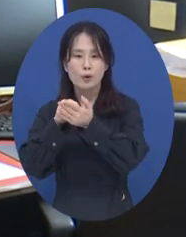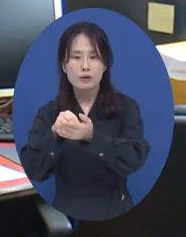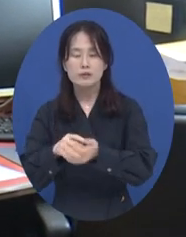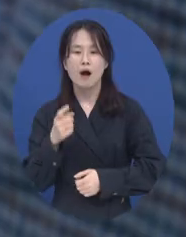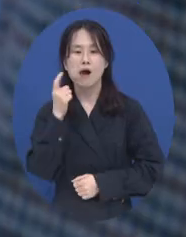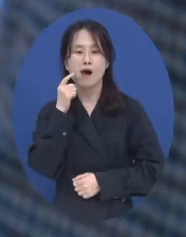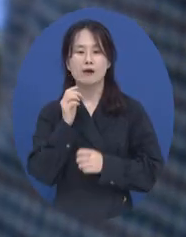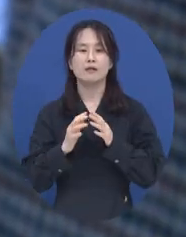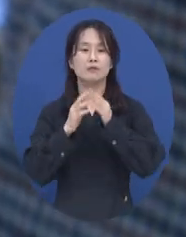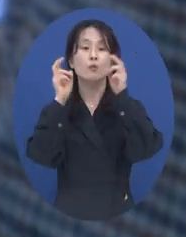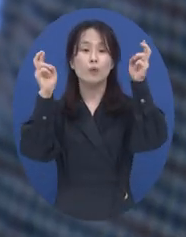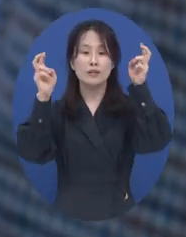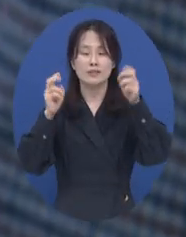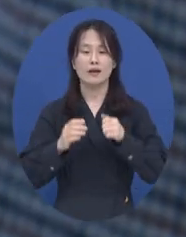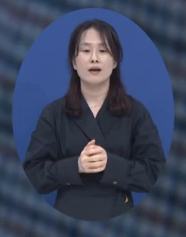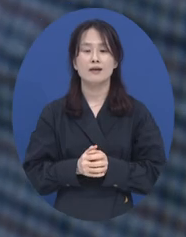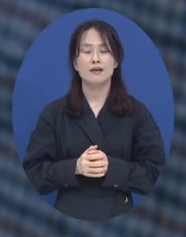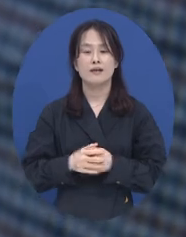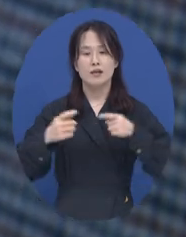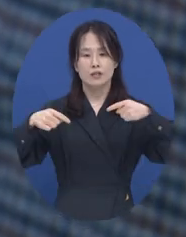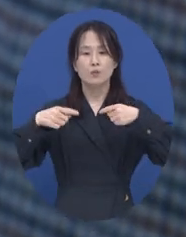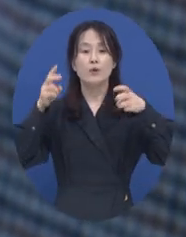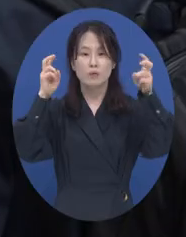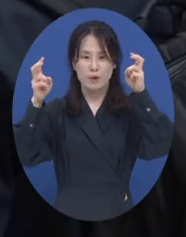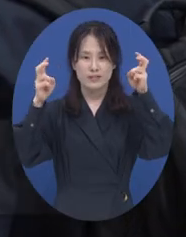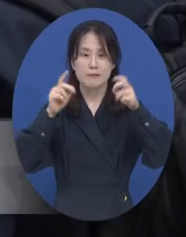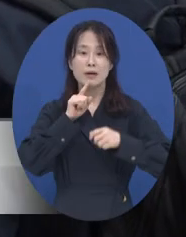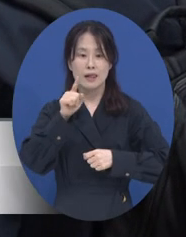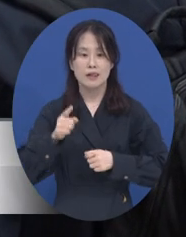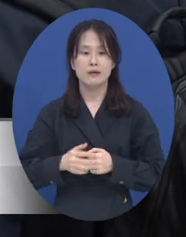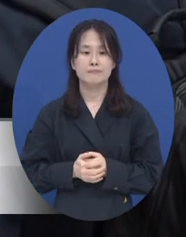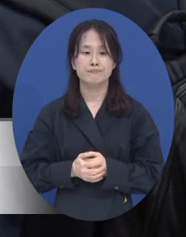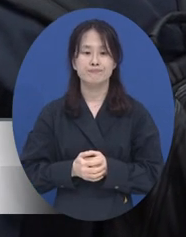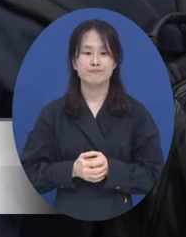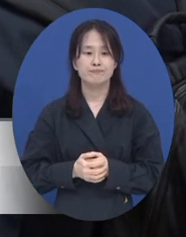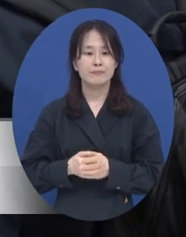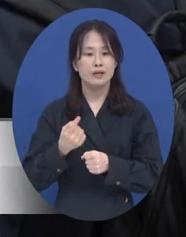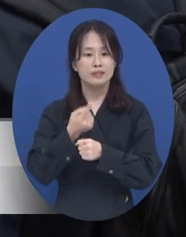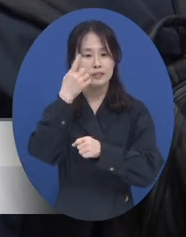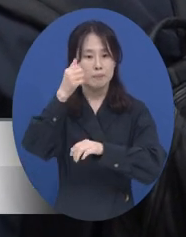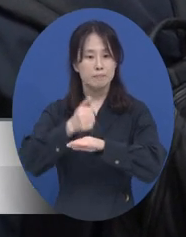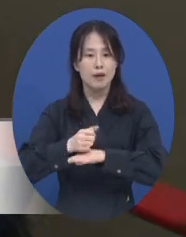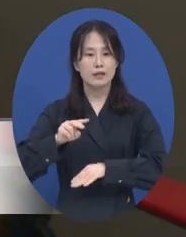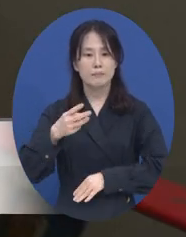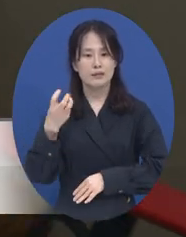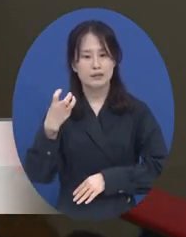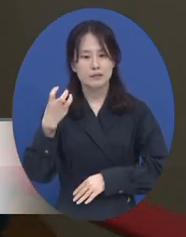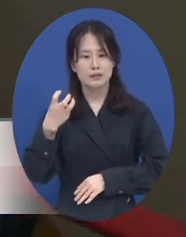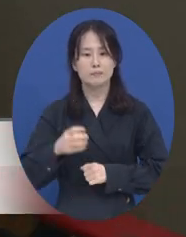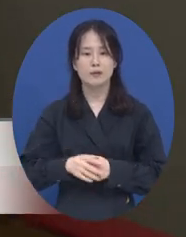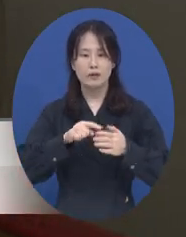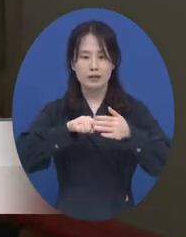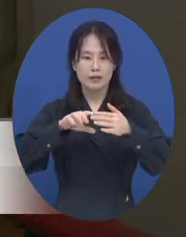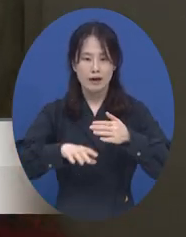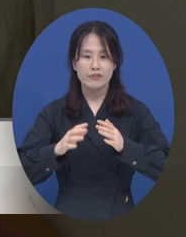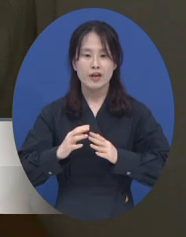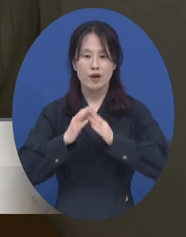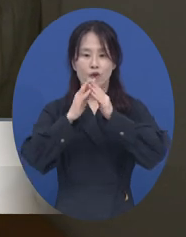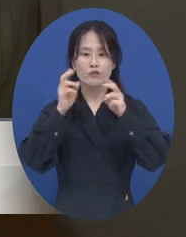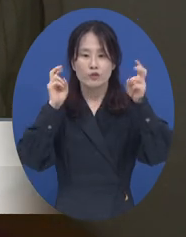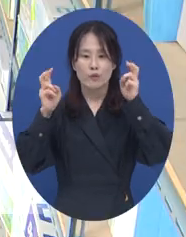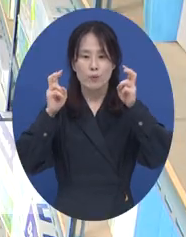건설사 이른바 페이퍼 컴퍼니 입니다 경도가 지난해 말까지 이 130여개의 돈의 공공 건설공사